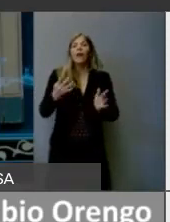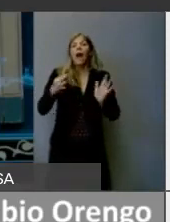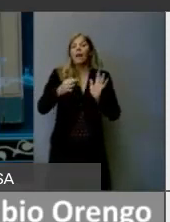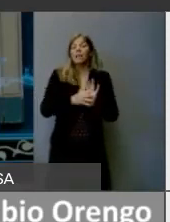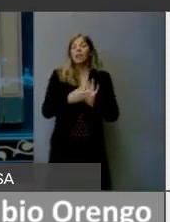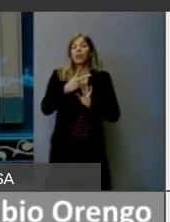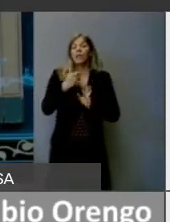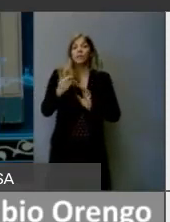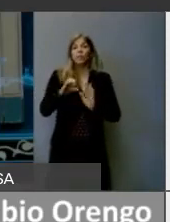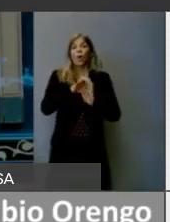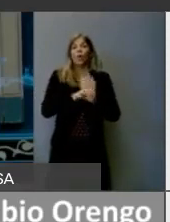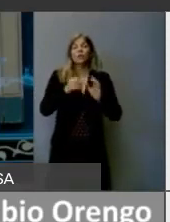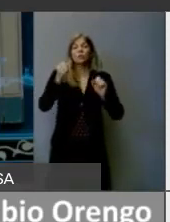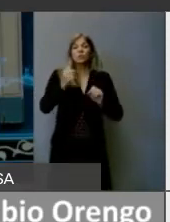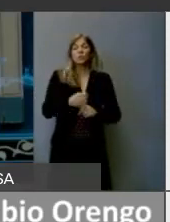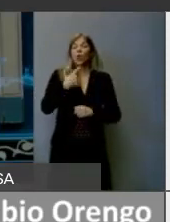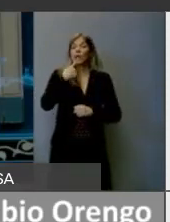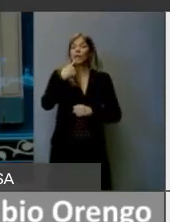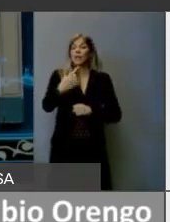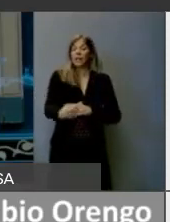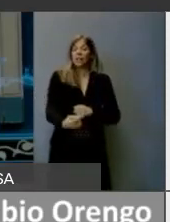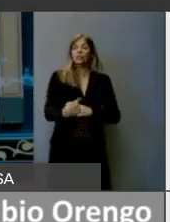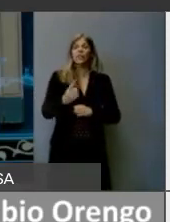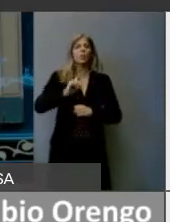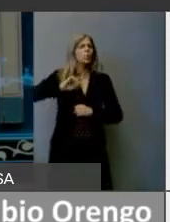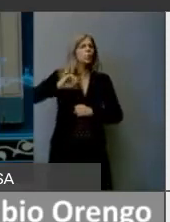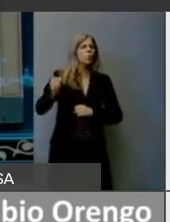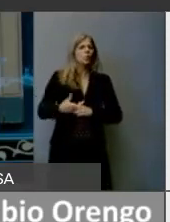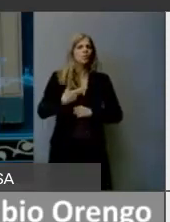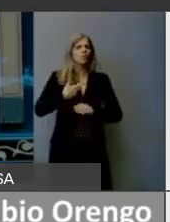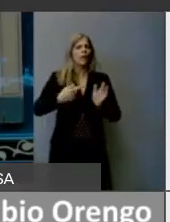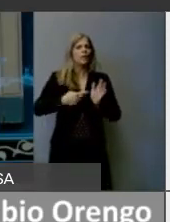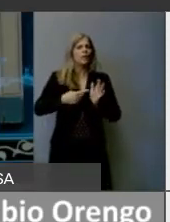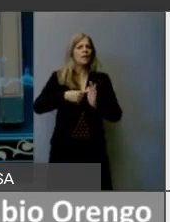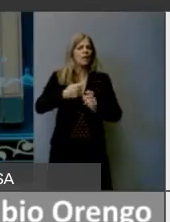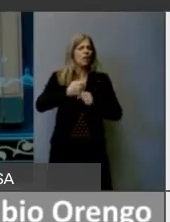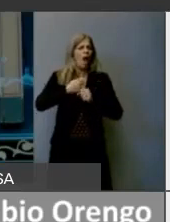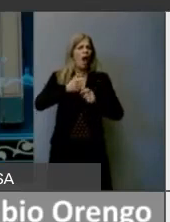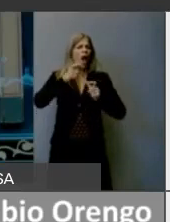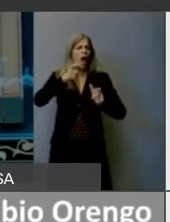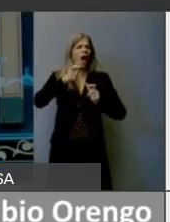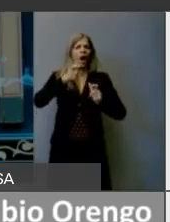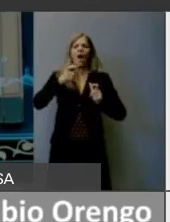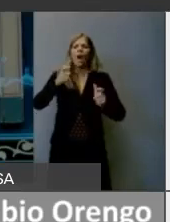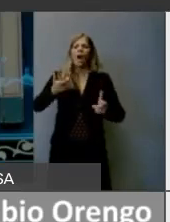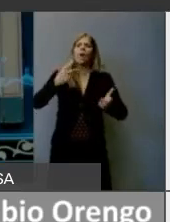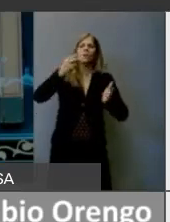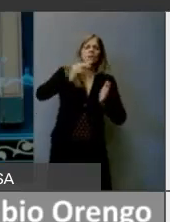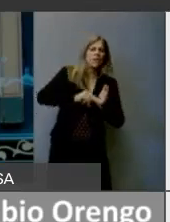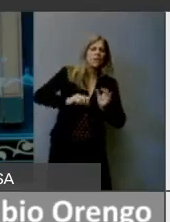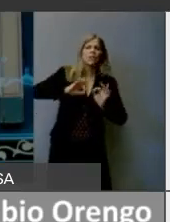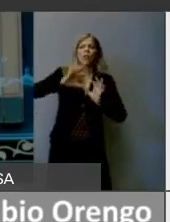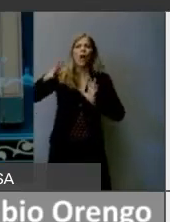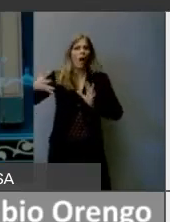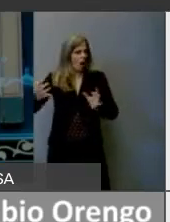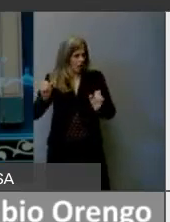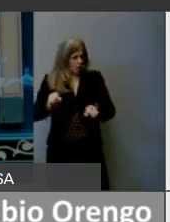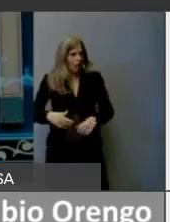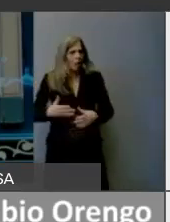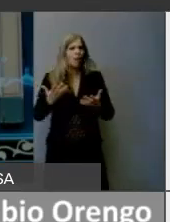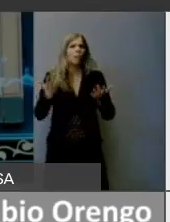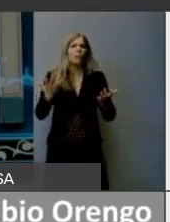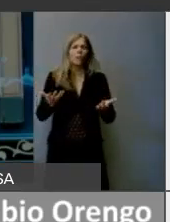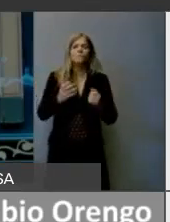21 della Costituzione sancisce che tutti hanno diritto di manifestare liberamente il proprio pensiero con la parola, lo scritto e ogni altro mezzo di